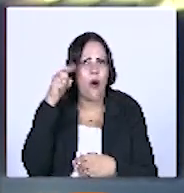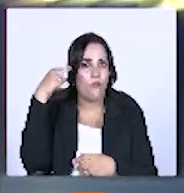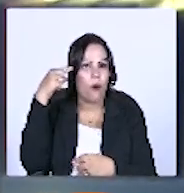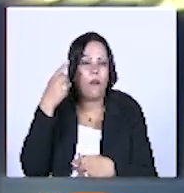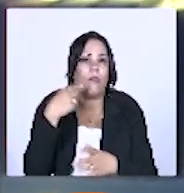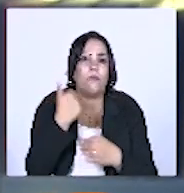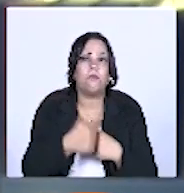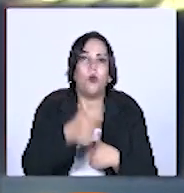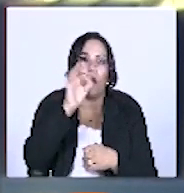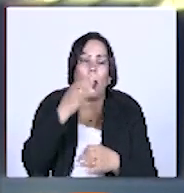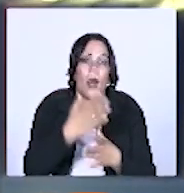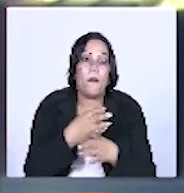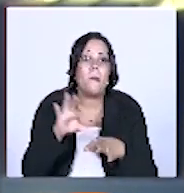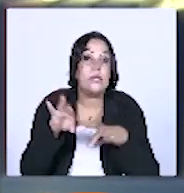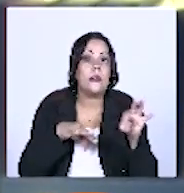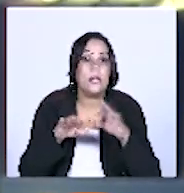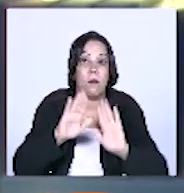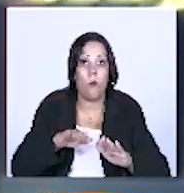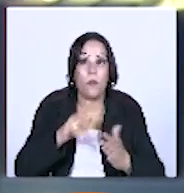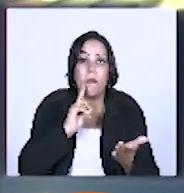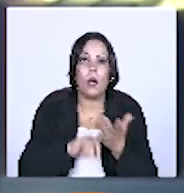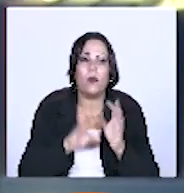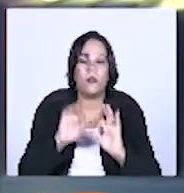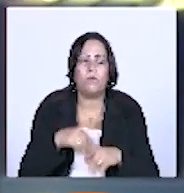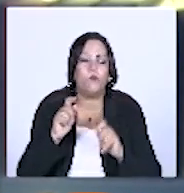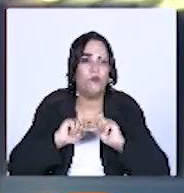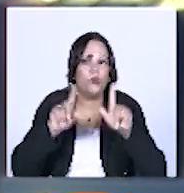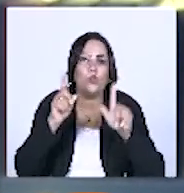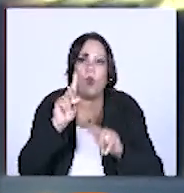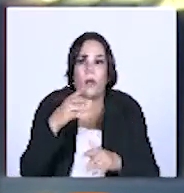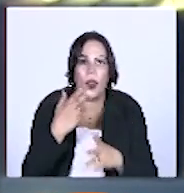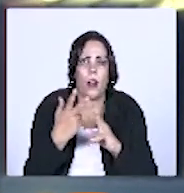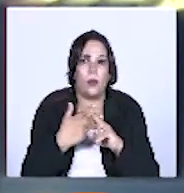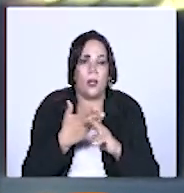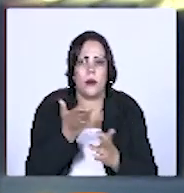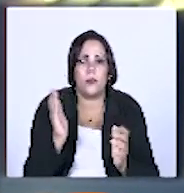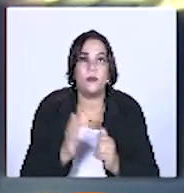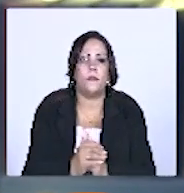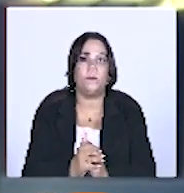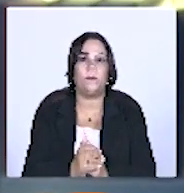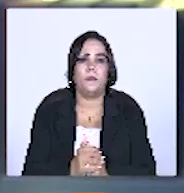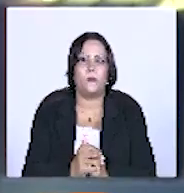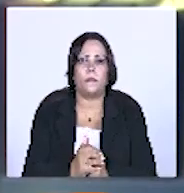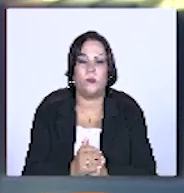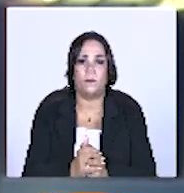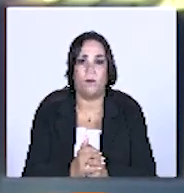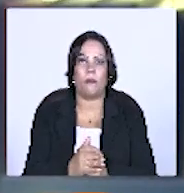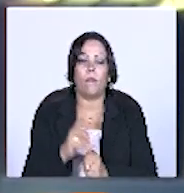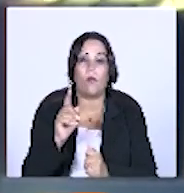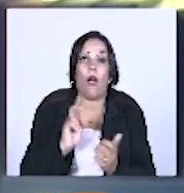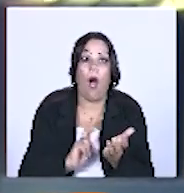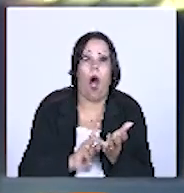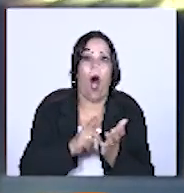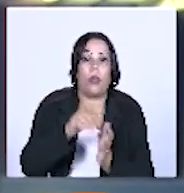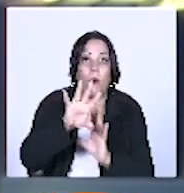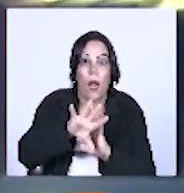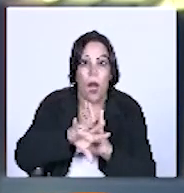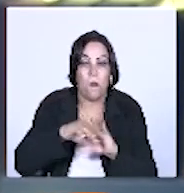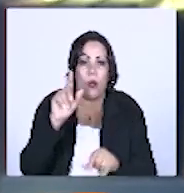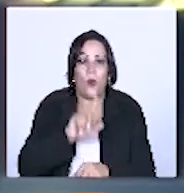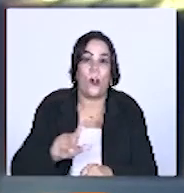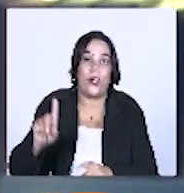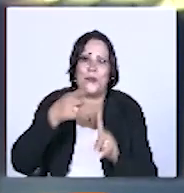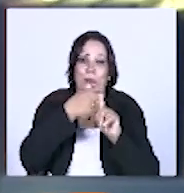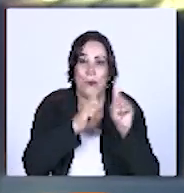سياسات قائمه بصوره قد لا تكون واضحه بالنسبه للناس ف الخطوه اللي عملها رئيس